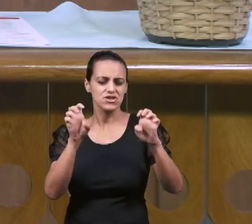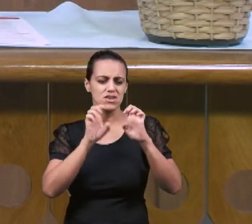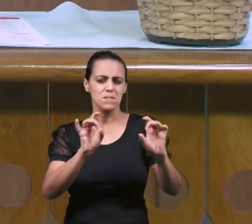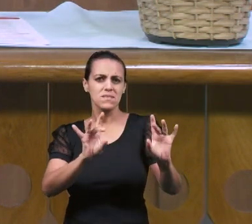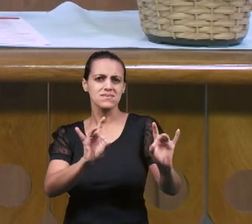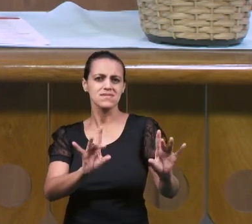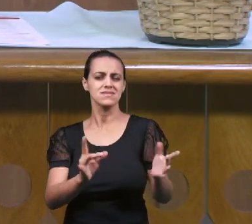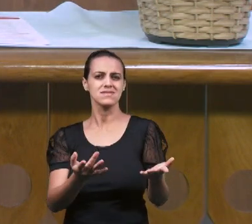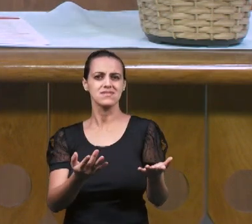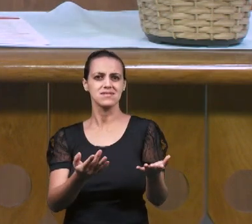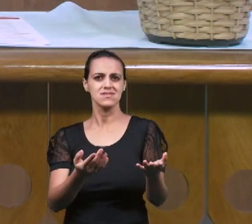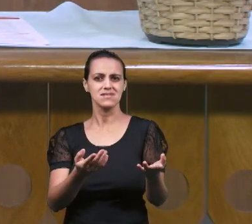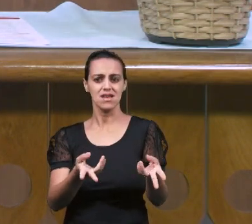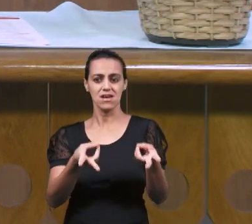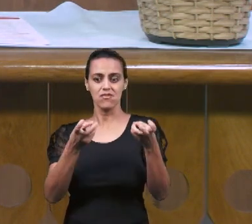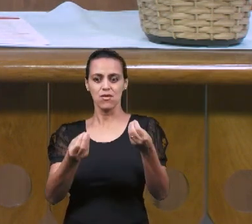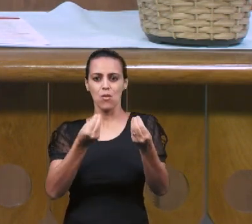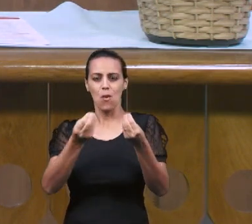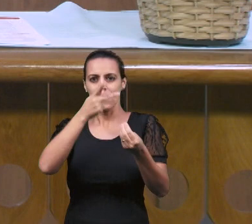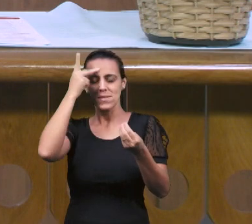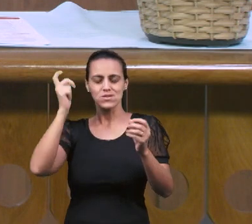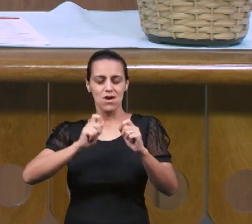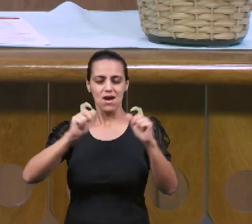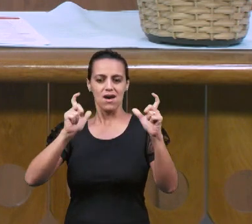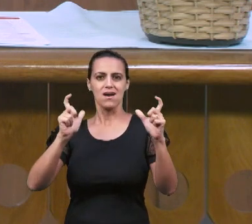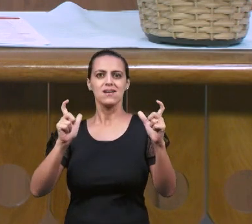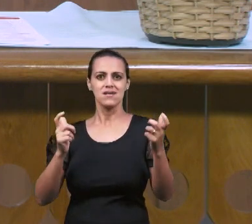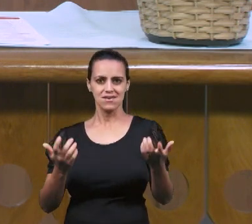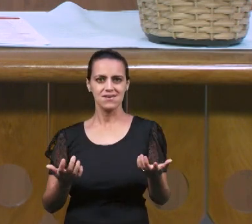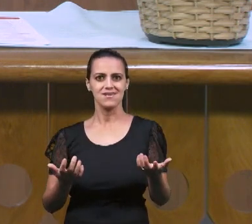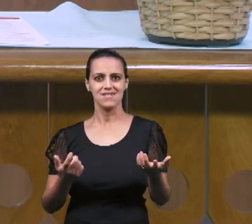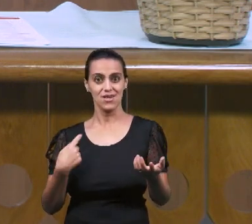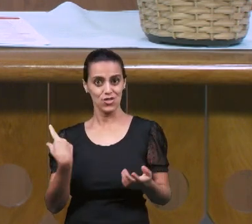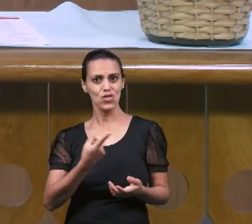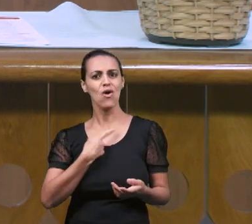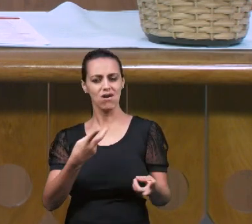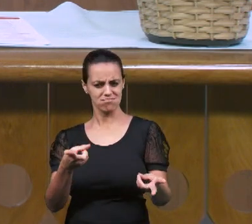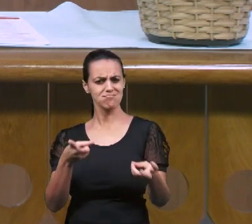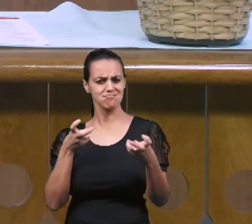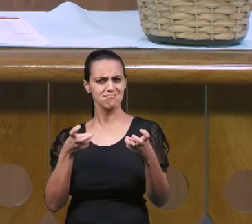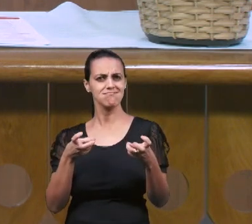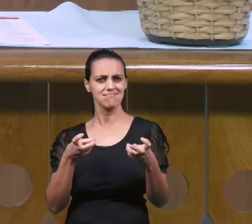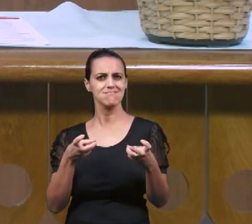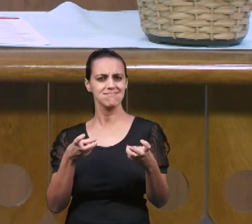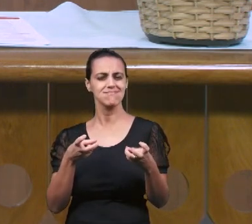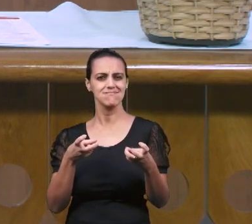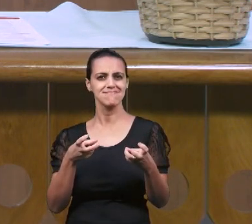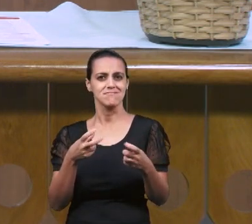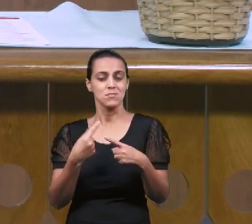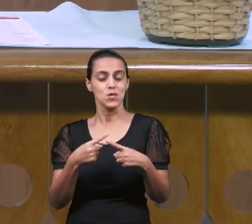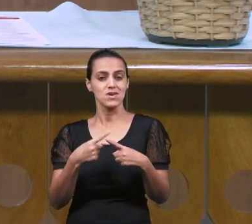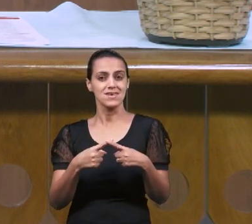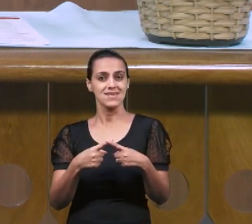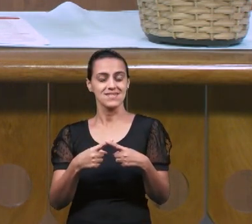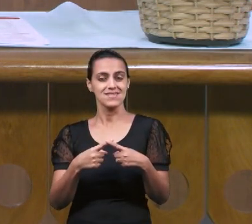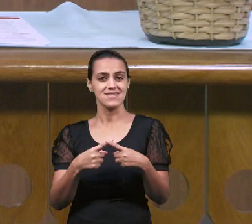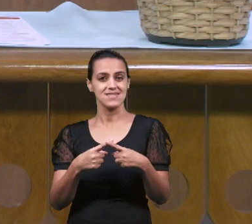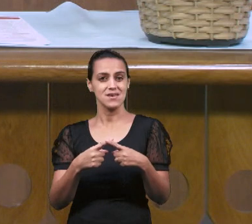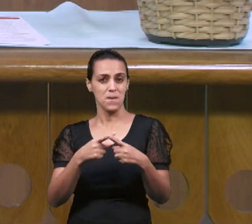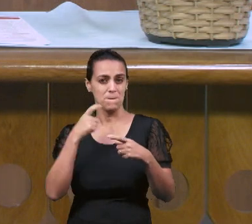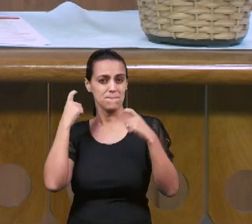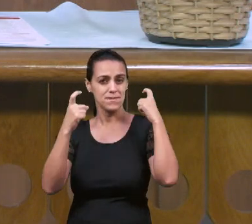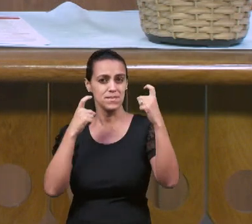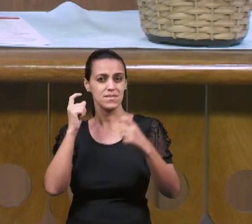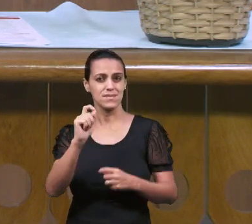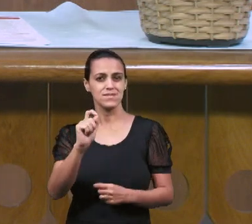Mais regardons, parce que, en vérité, nous avons la préoccupation qu'il ne quitte pas